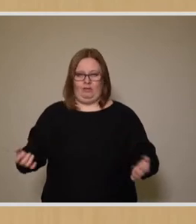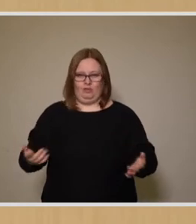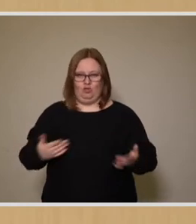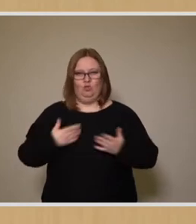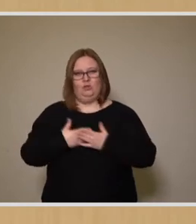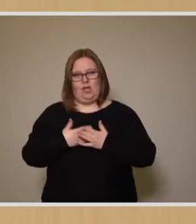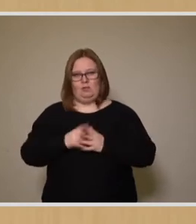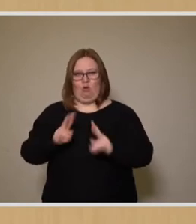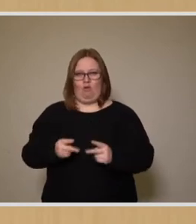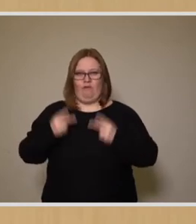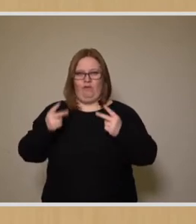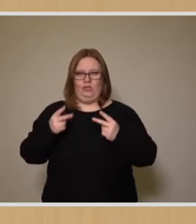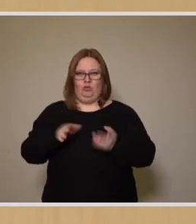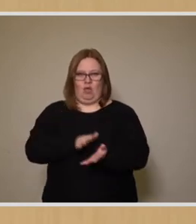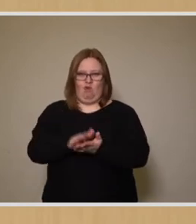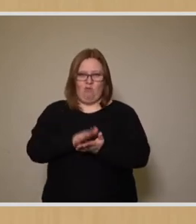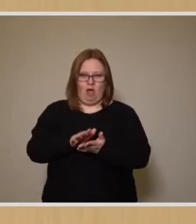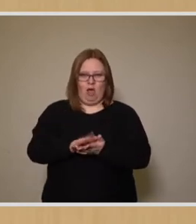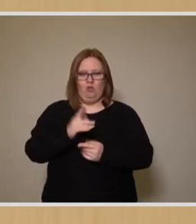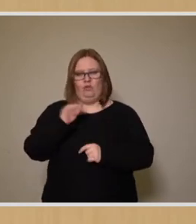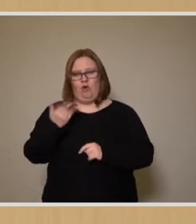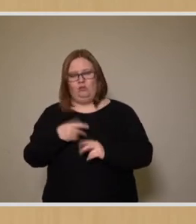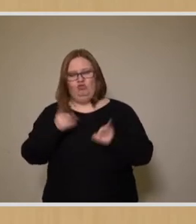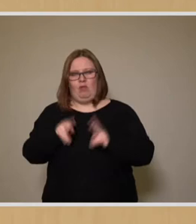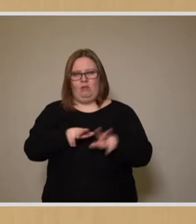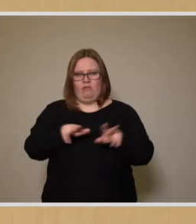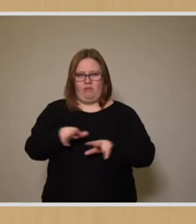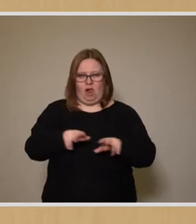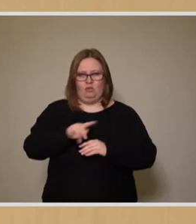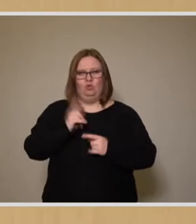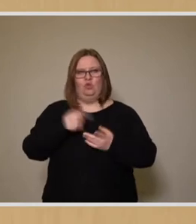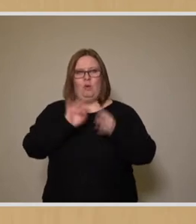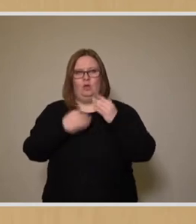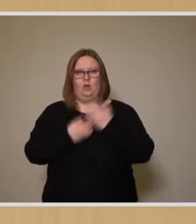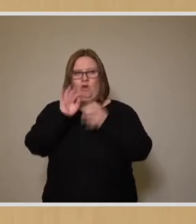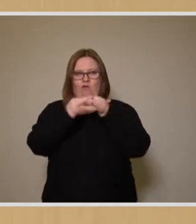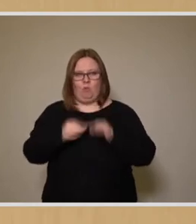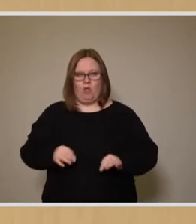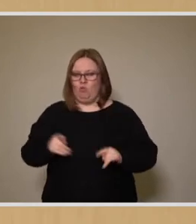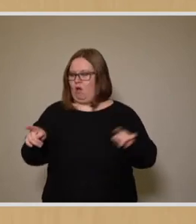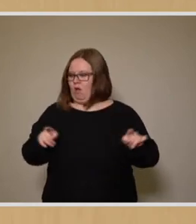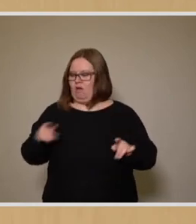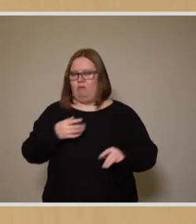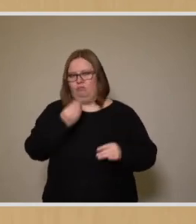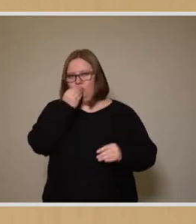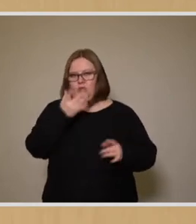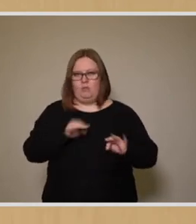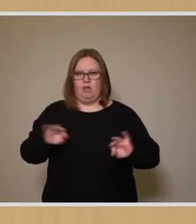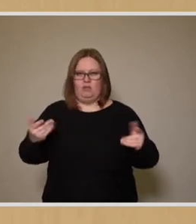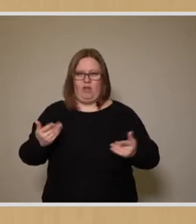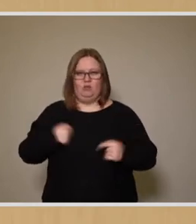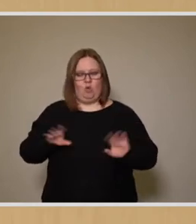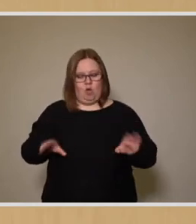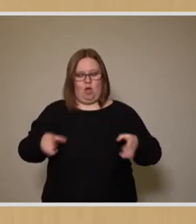dafür braucht es die Aufbereitung durch die Stadtverwaltung und die Formulierung einer Vorzugsvariante, die dann auch dem Ausschuss